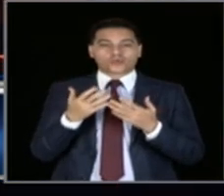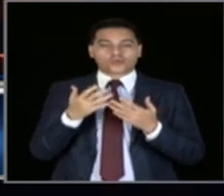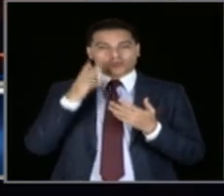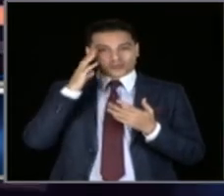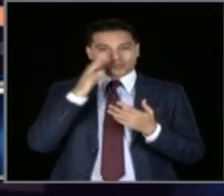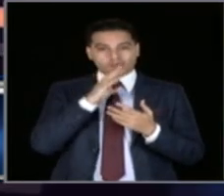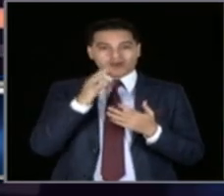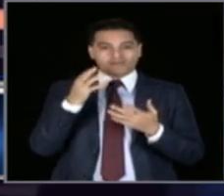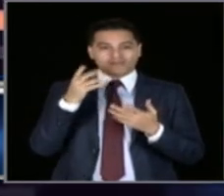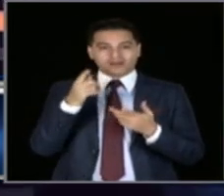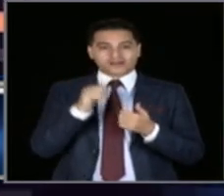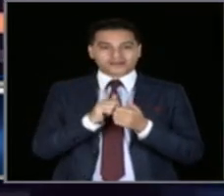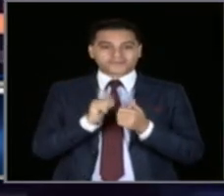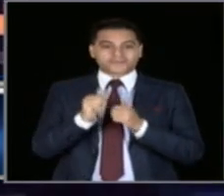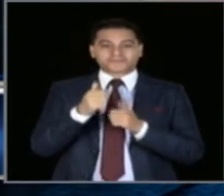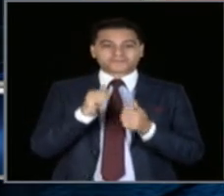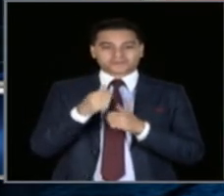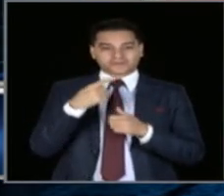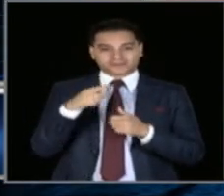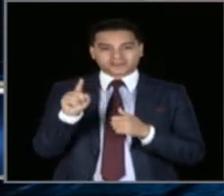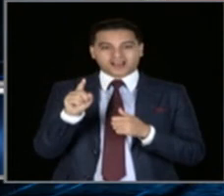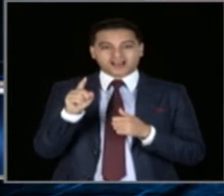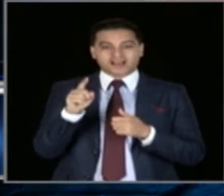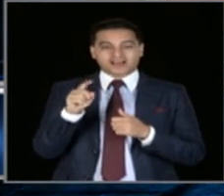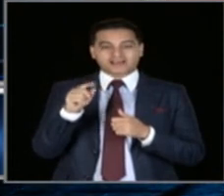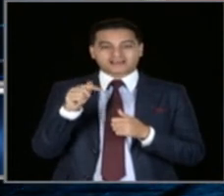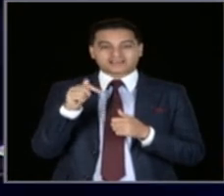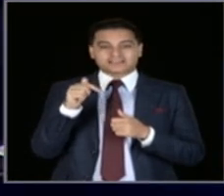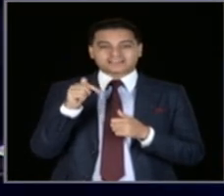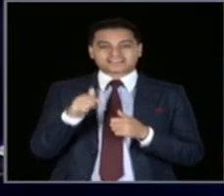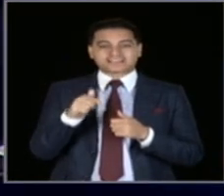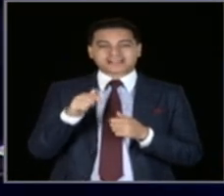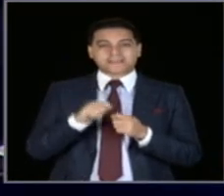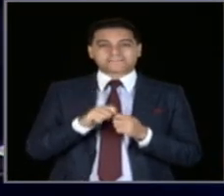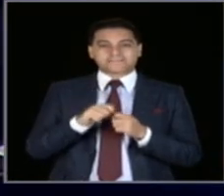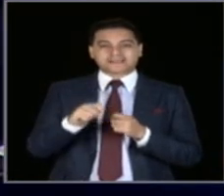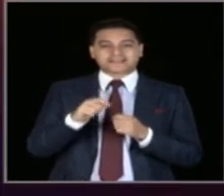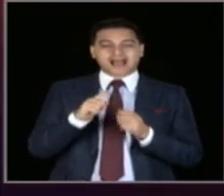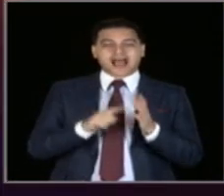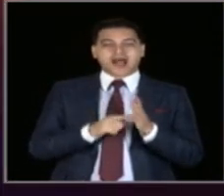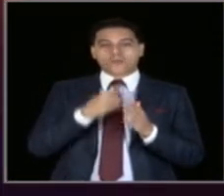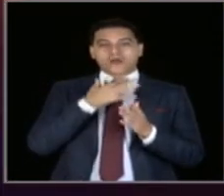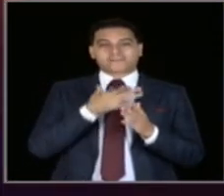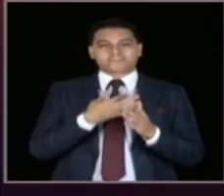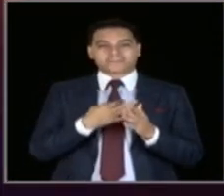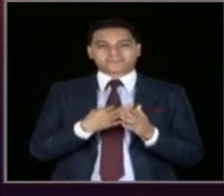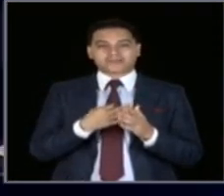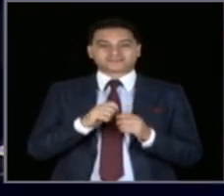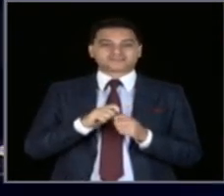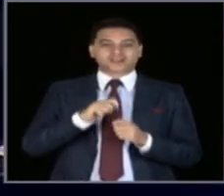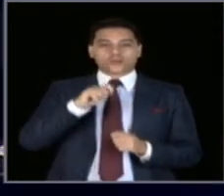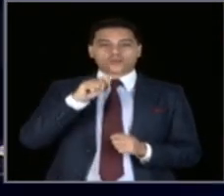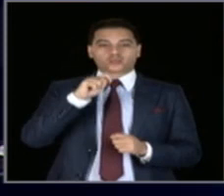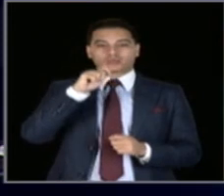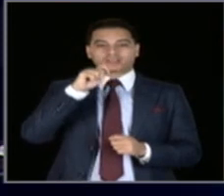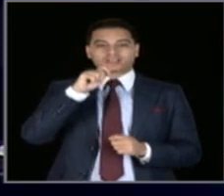سجلت 6 متر و 56 سنتيمتر. أول ميدالية لمصر في الوثب الطويل في